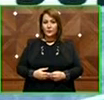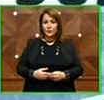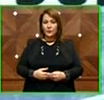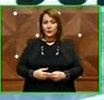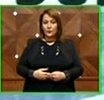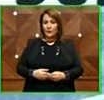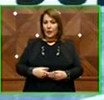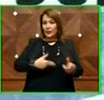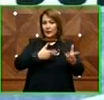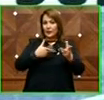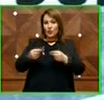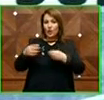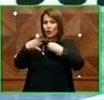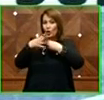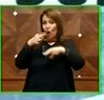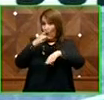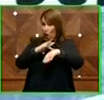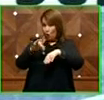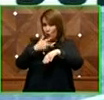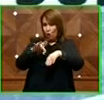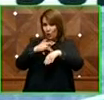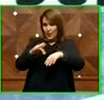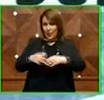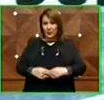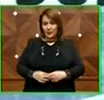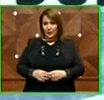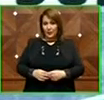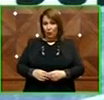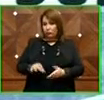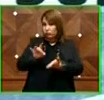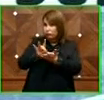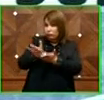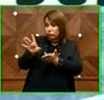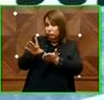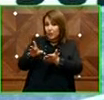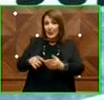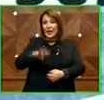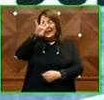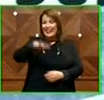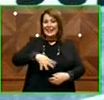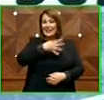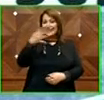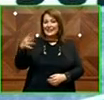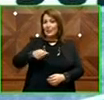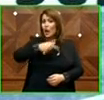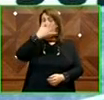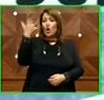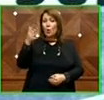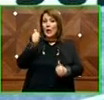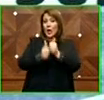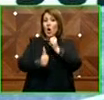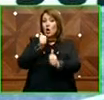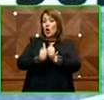أتت متخلفة معناتها لم تقبل، وبالتالي عدد القوائم المتنافسة